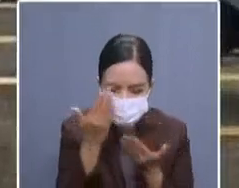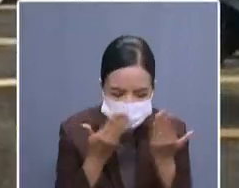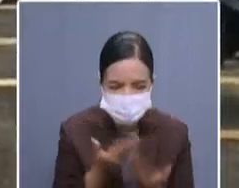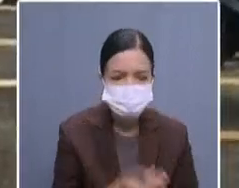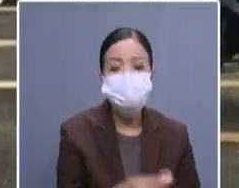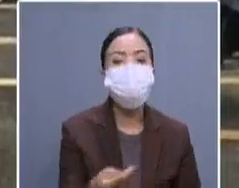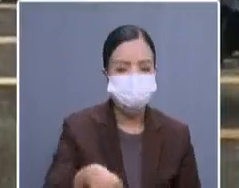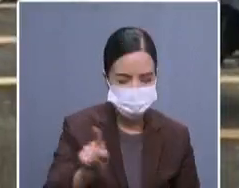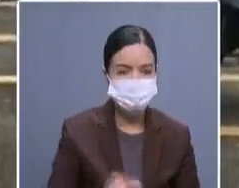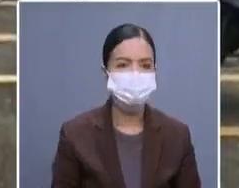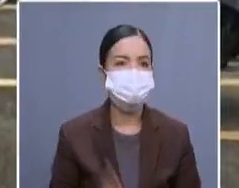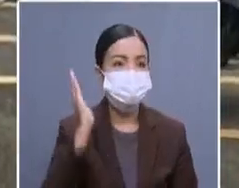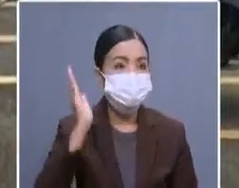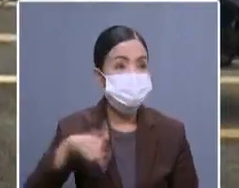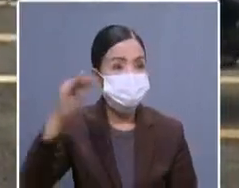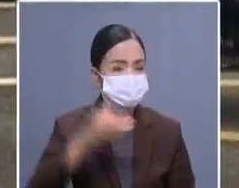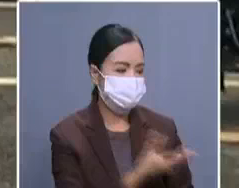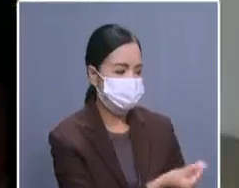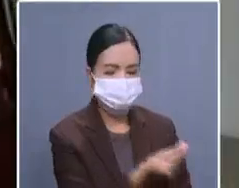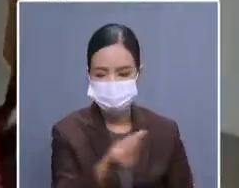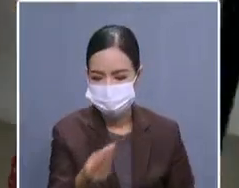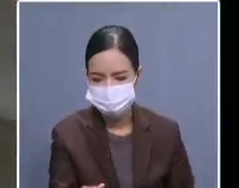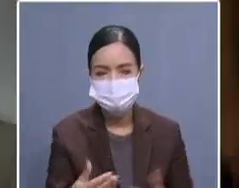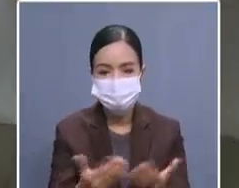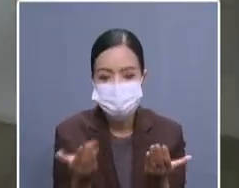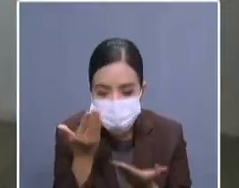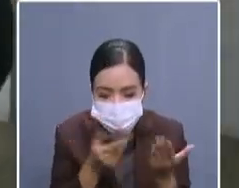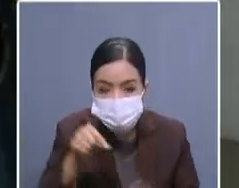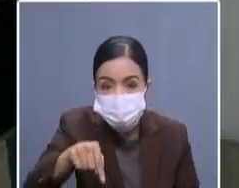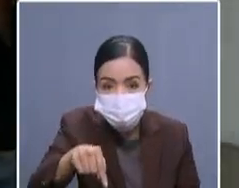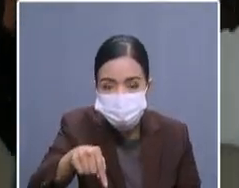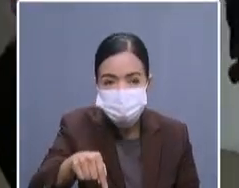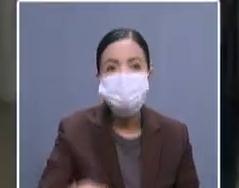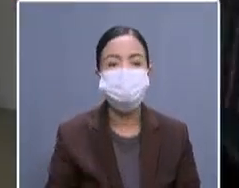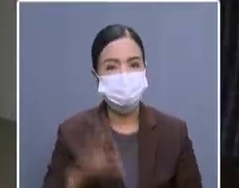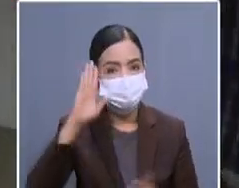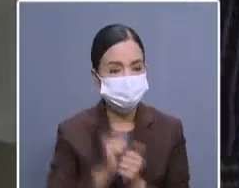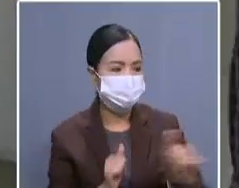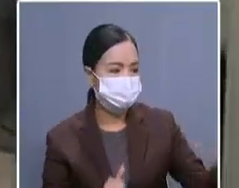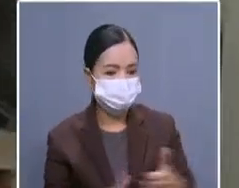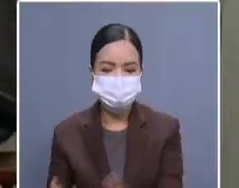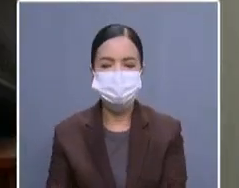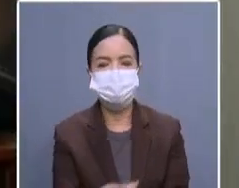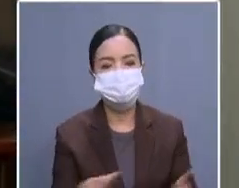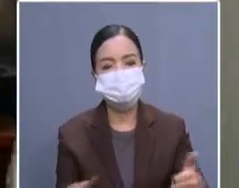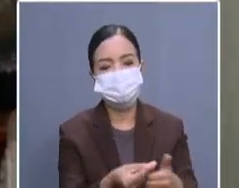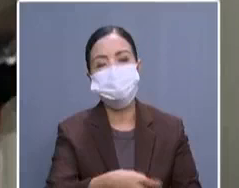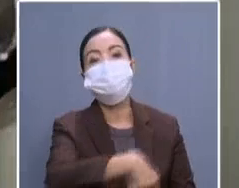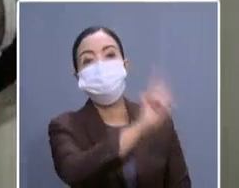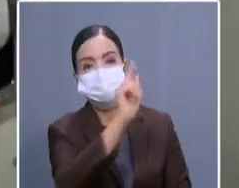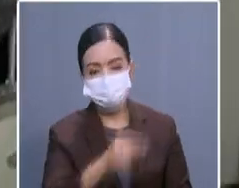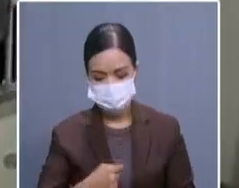าหน้าที่อีกคนนึงเข้ามาเพื่อรับเงินจำนวนดังกล่าวไปต่อมาตัวเองแล้วก็นายเหน่งเนี่ยที่เป็นญา